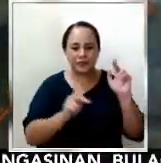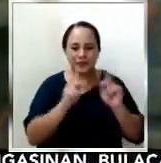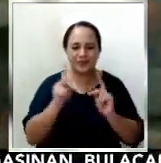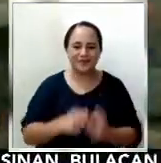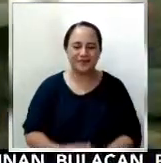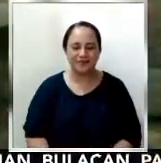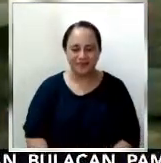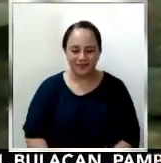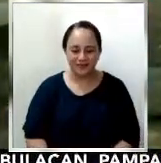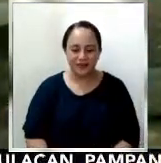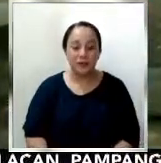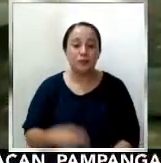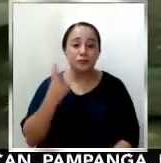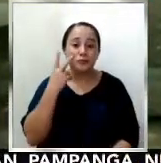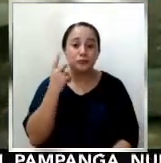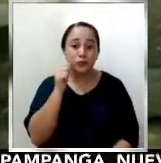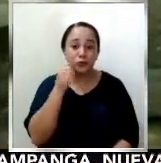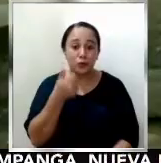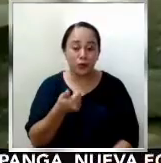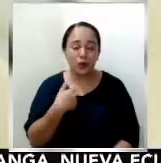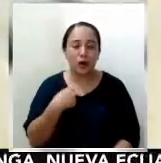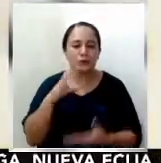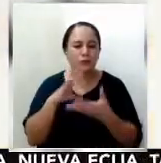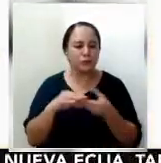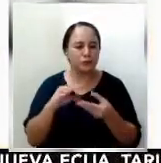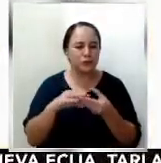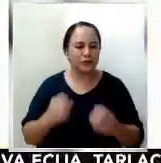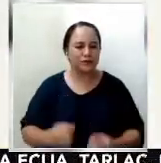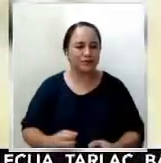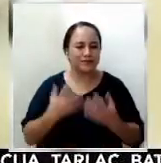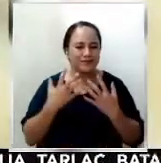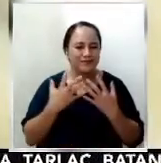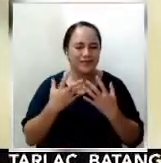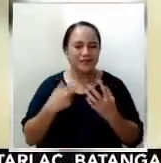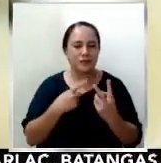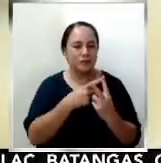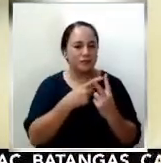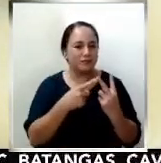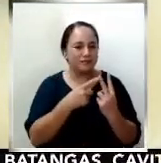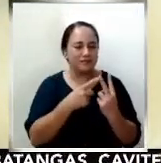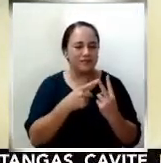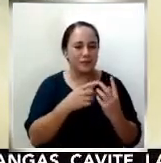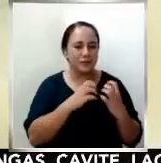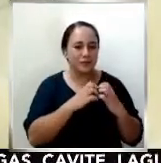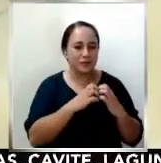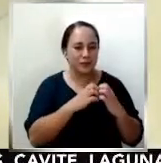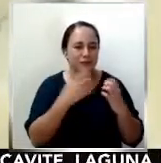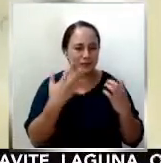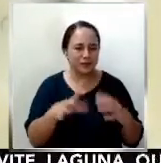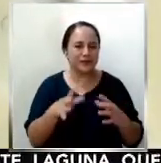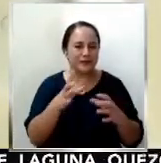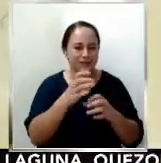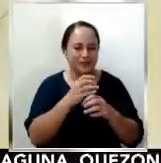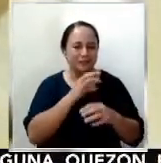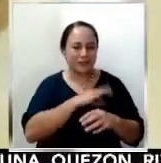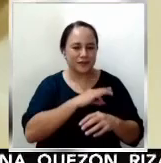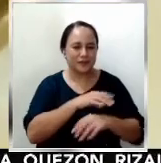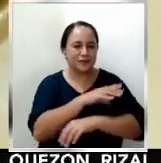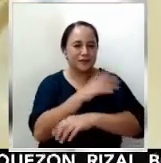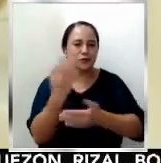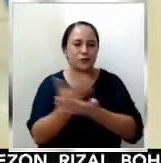Abangan bukas ang kwento ng inspirasyon ng dalawa nating kapusong nakabitan ng bagong kamay.